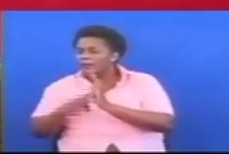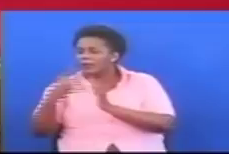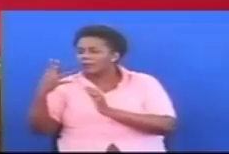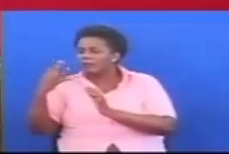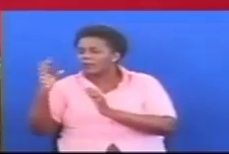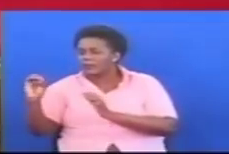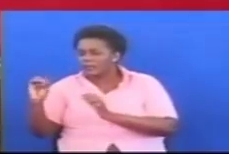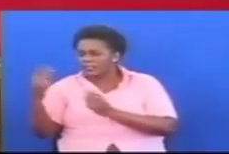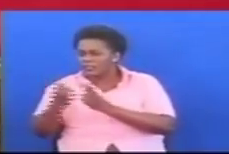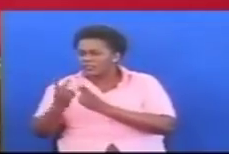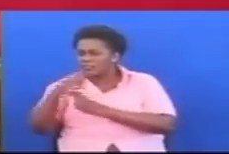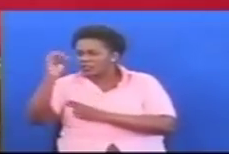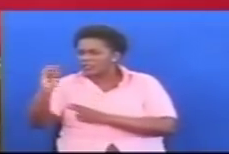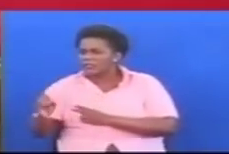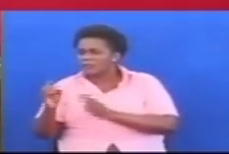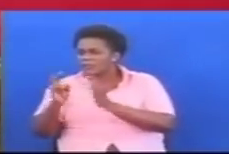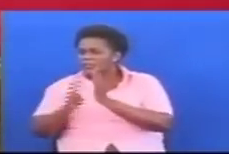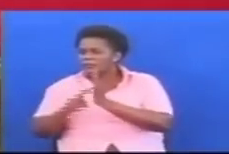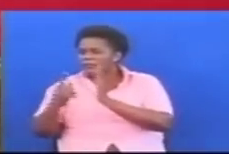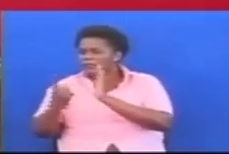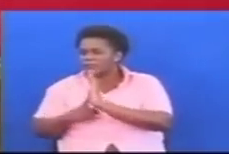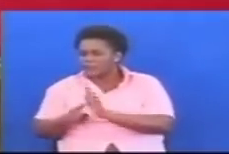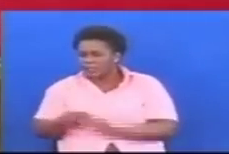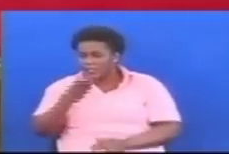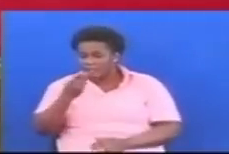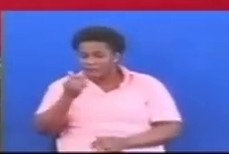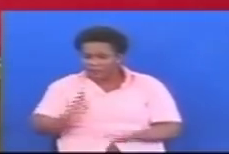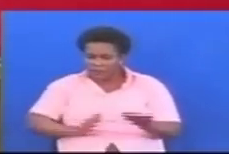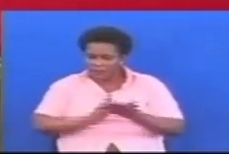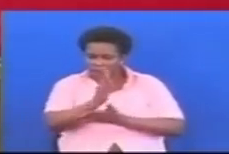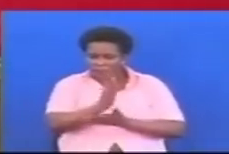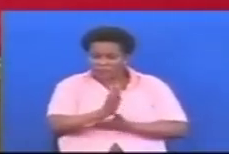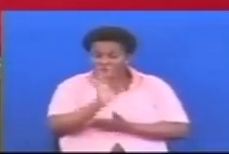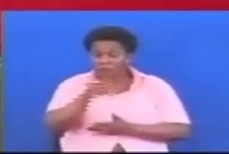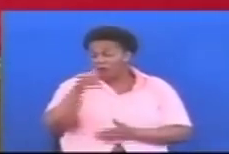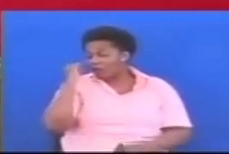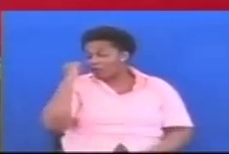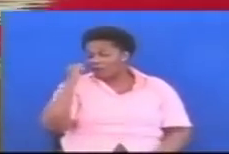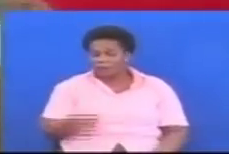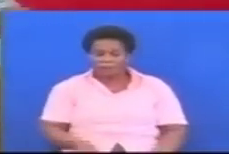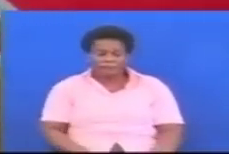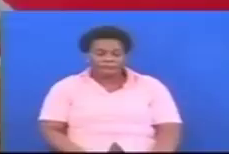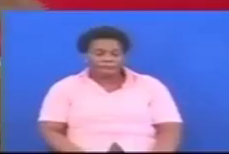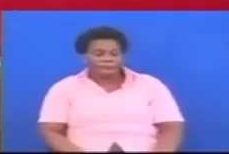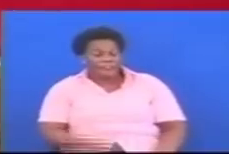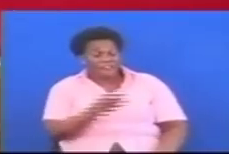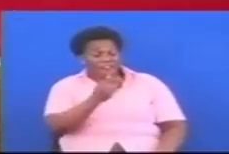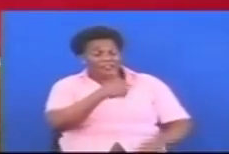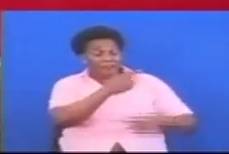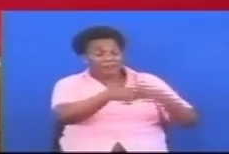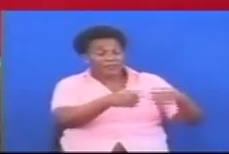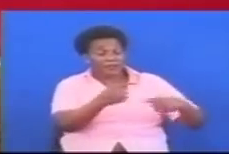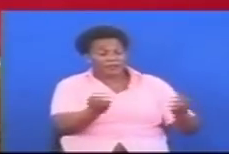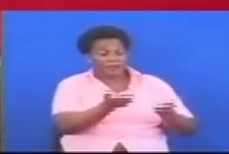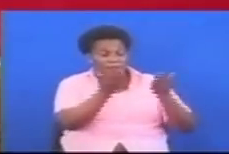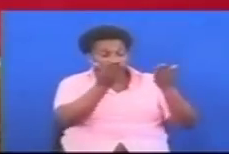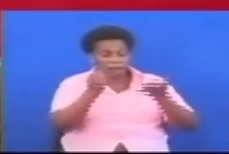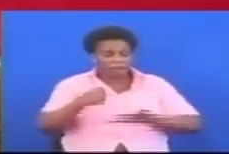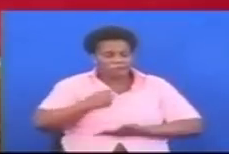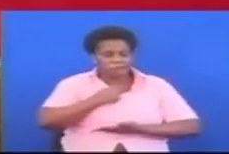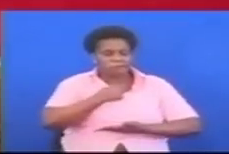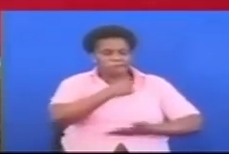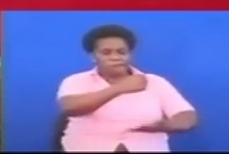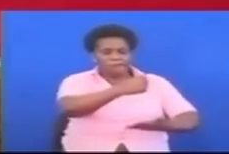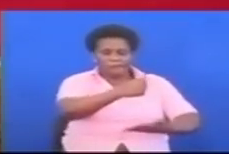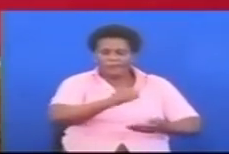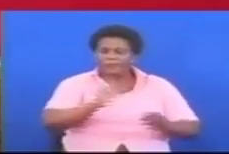13,747,840 sawa na 76% ya kiasi kilichoidhinishwa. Aidha, kwa upande wa fedha za miradi ya maendeleo zilizotolewa hadi